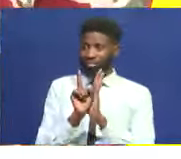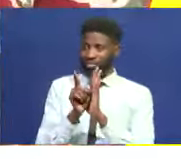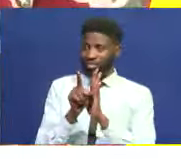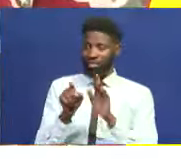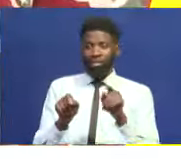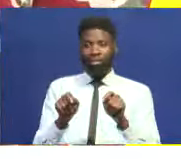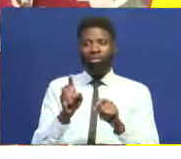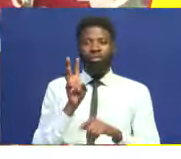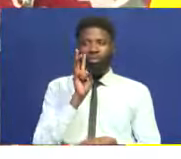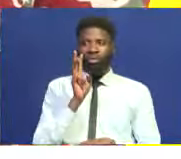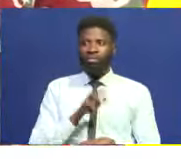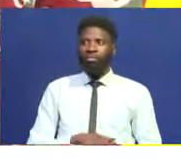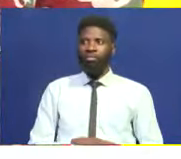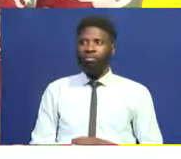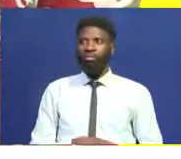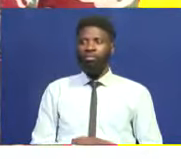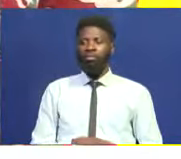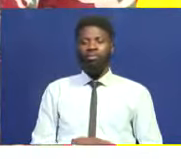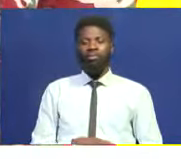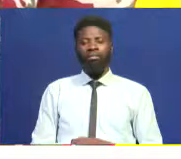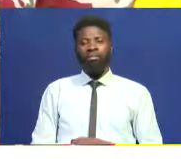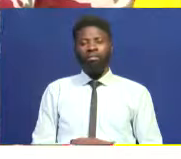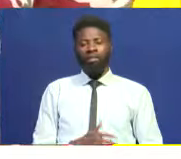maji. We have lost about